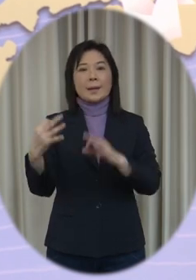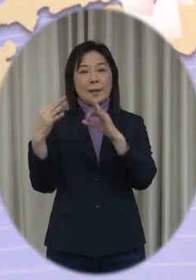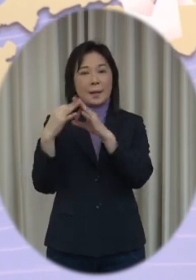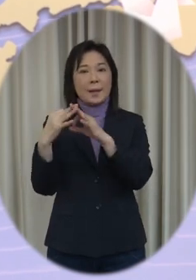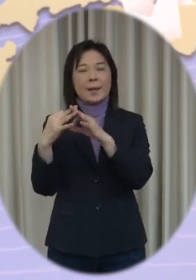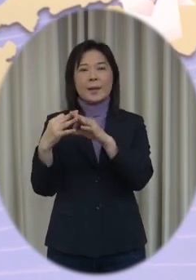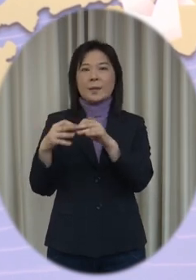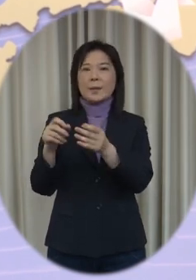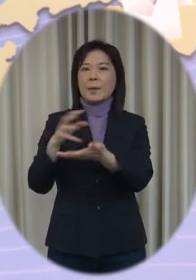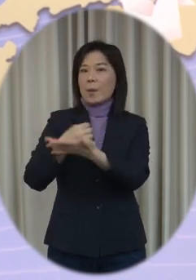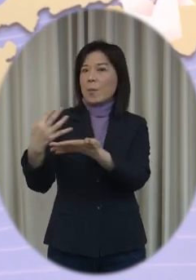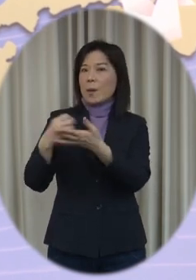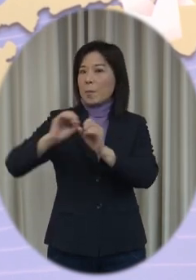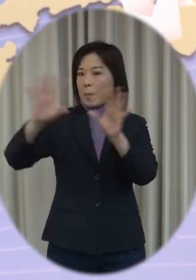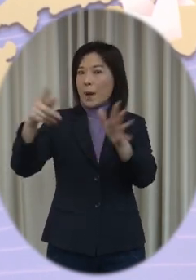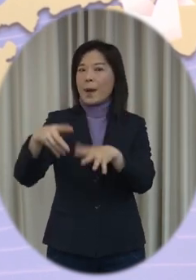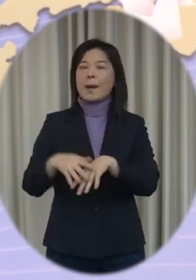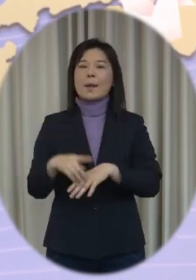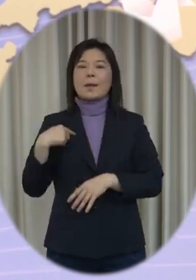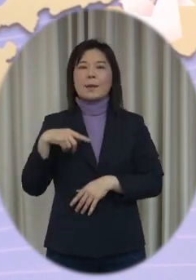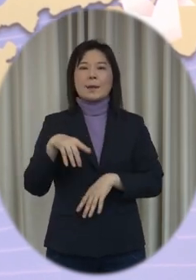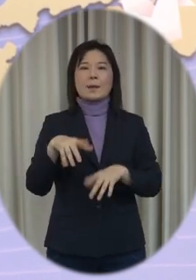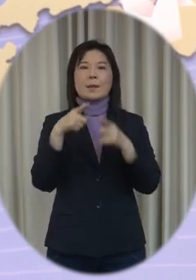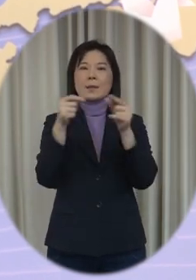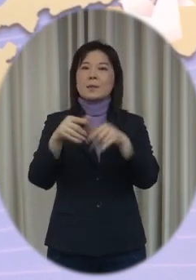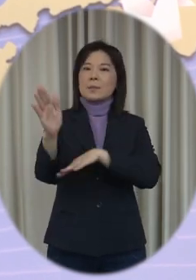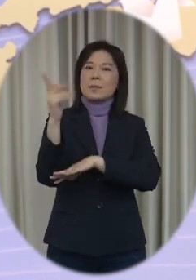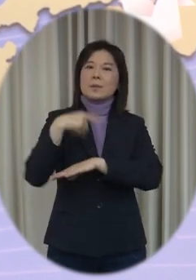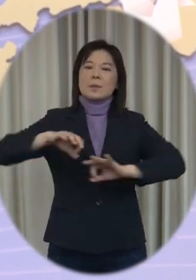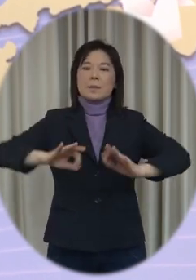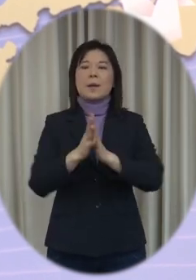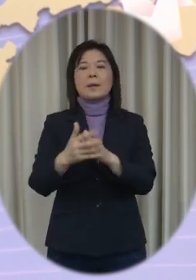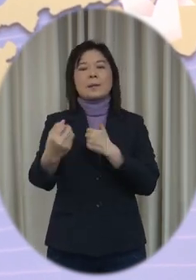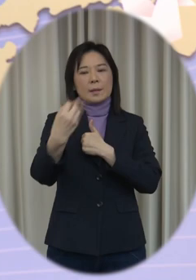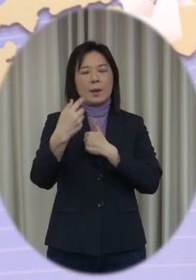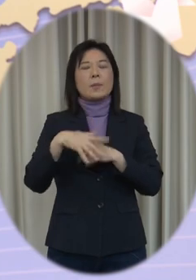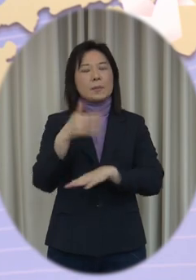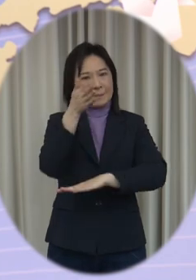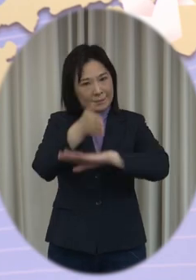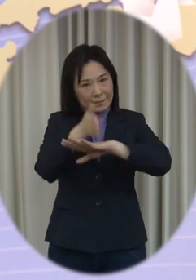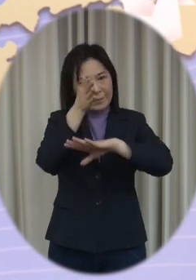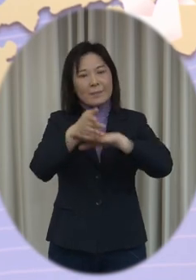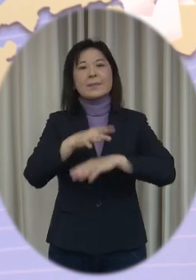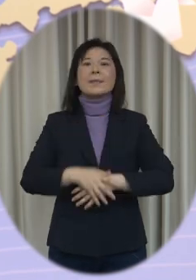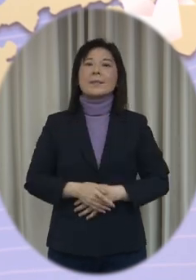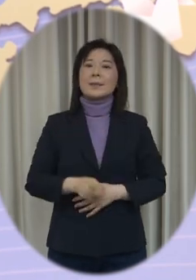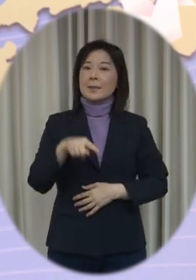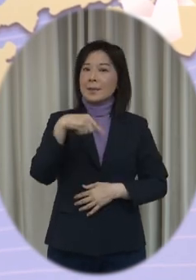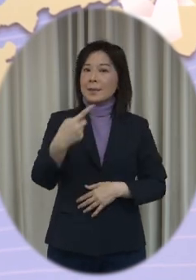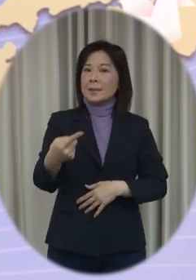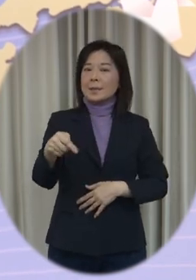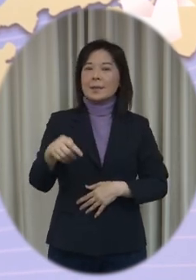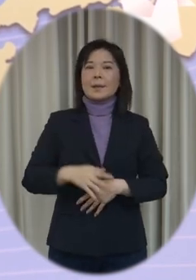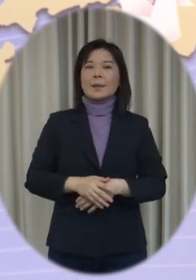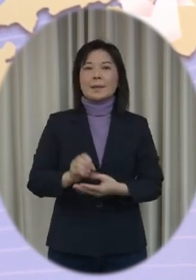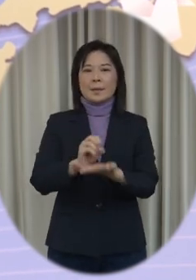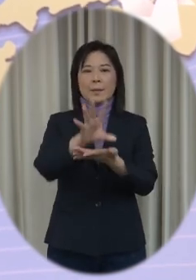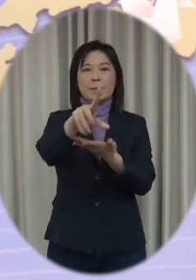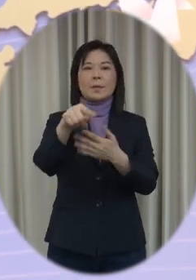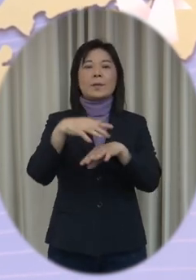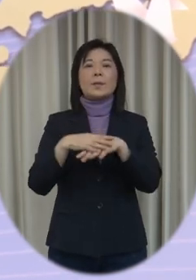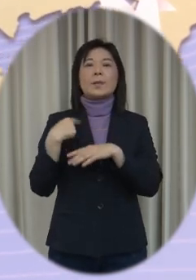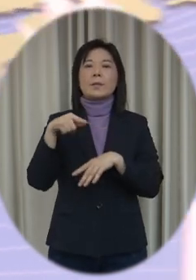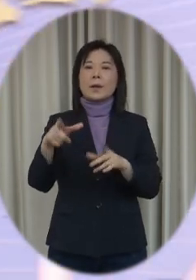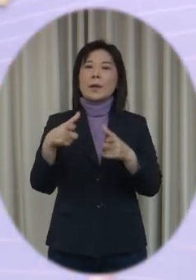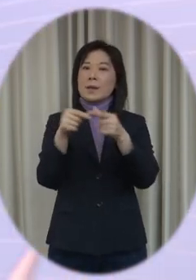账户之后，日本政府也在第一时间表示感谢。接下来，我们将播放日本官房长官林芳正